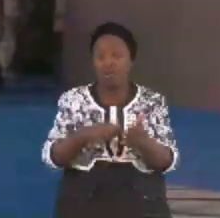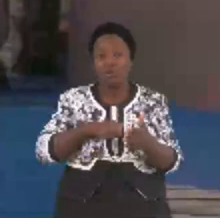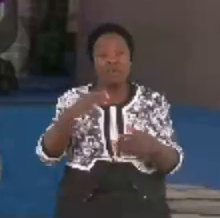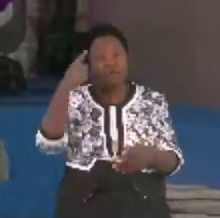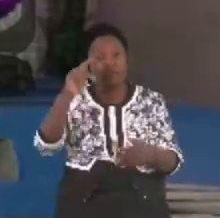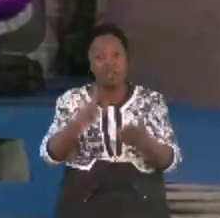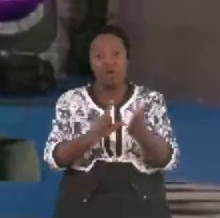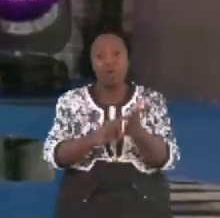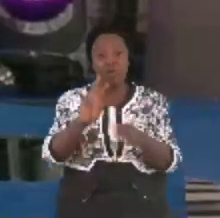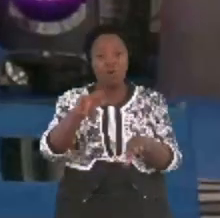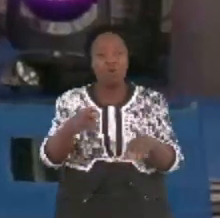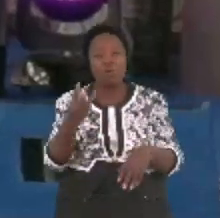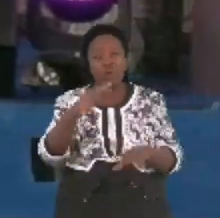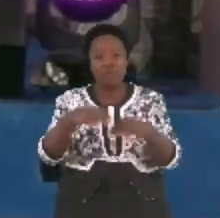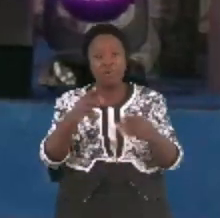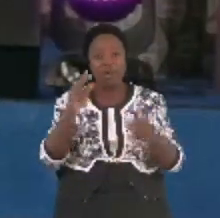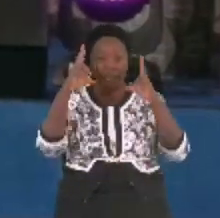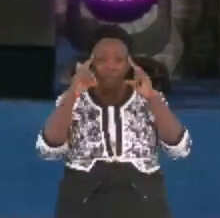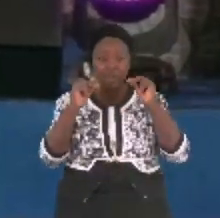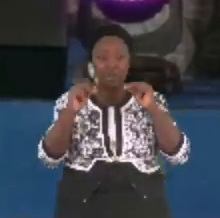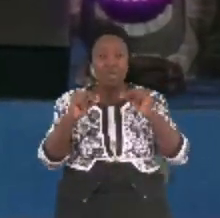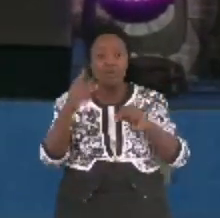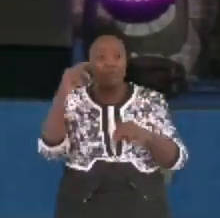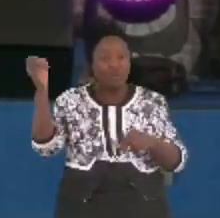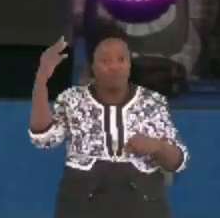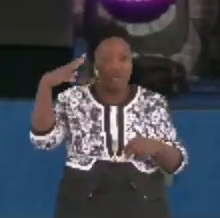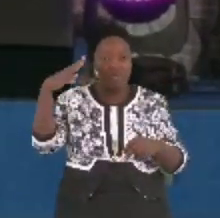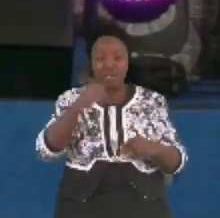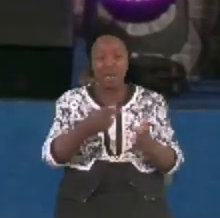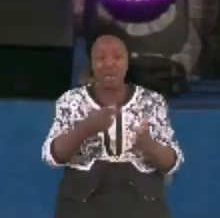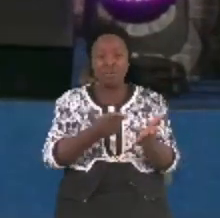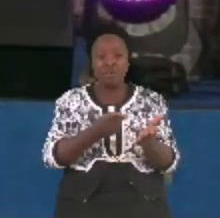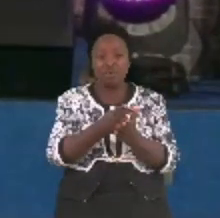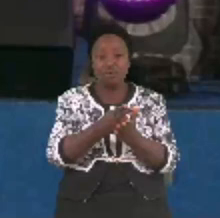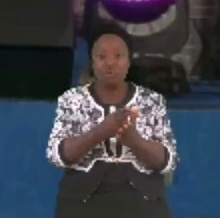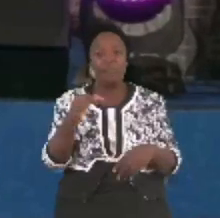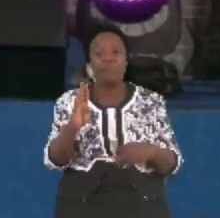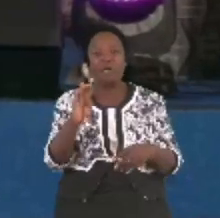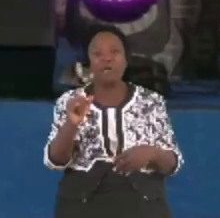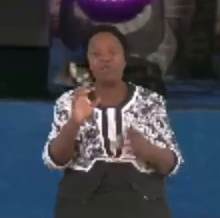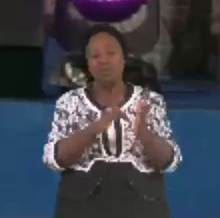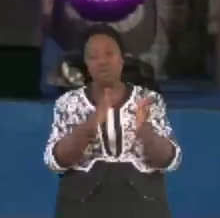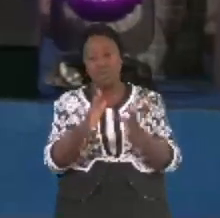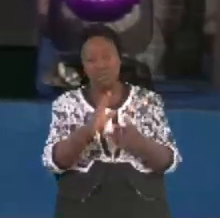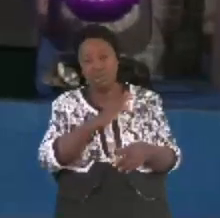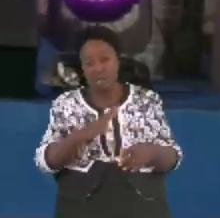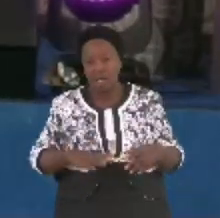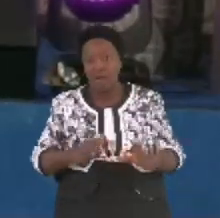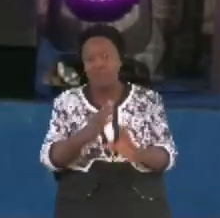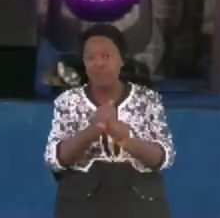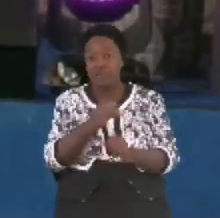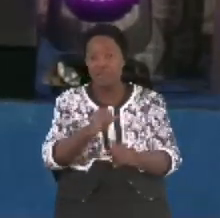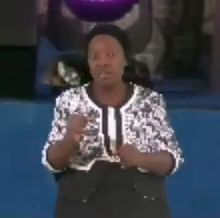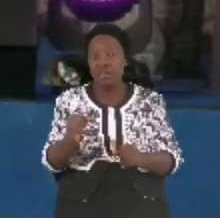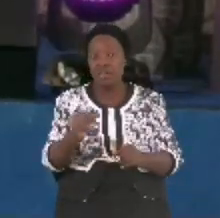la grâce et la vérité sont venues par Jésus-Christ. Recevoir la plénitude de